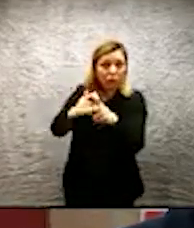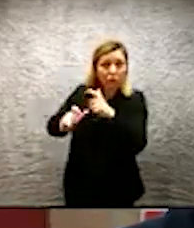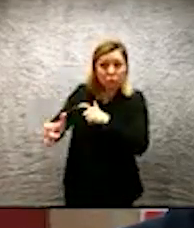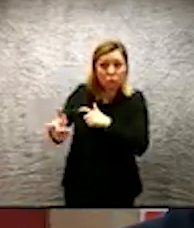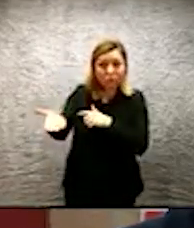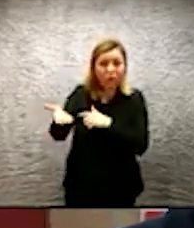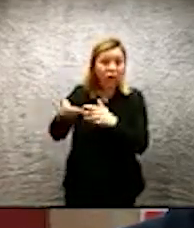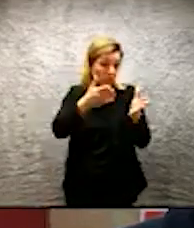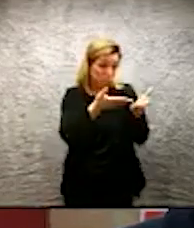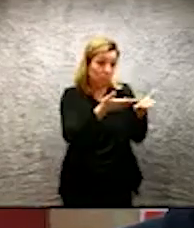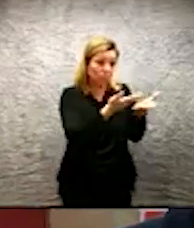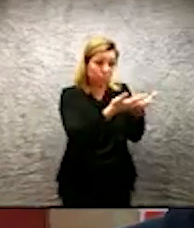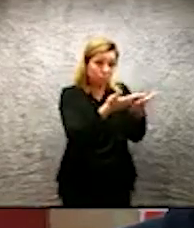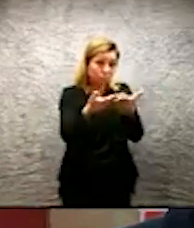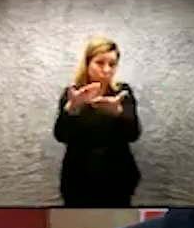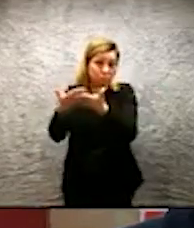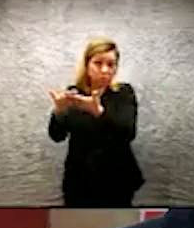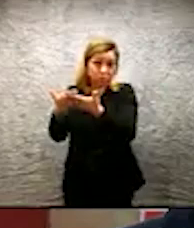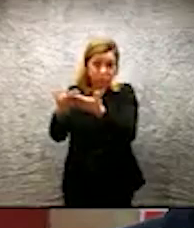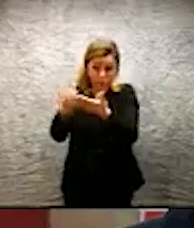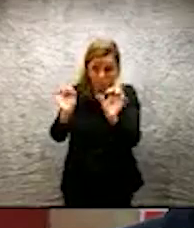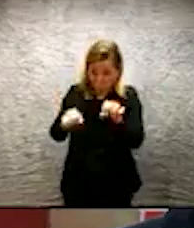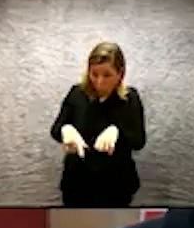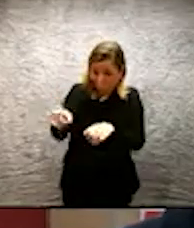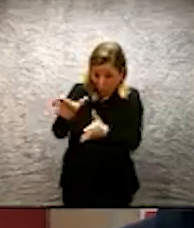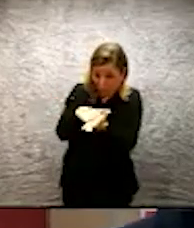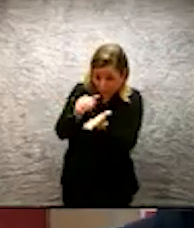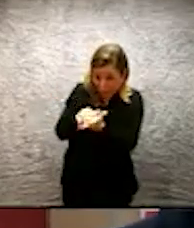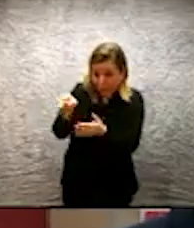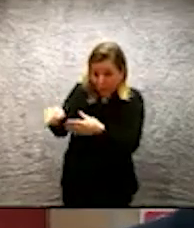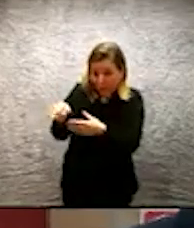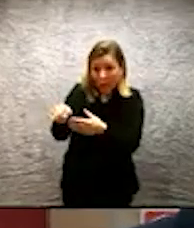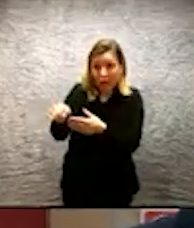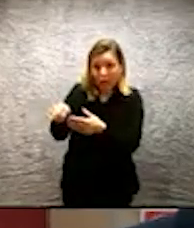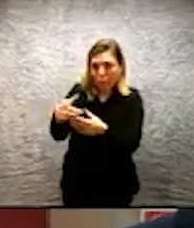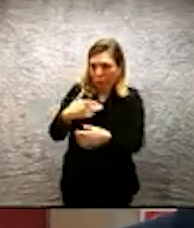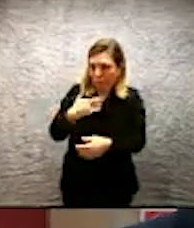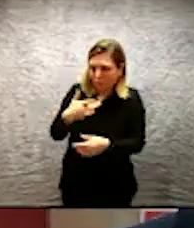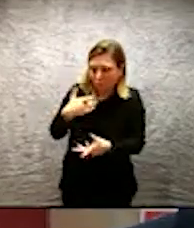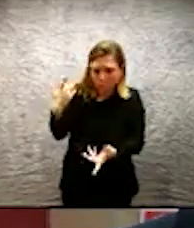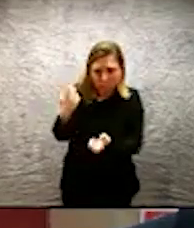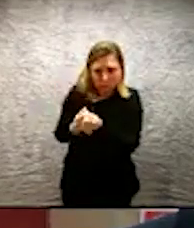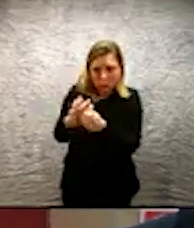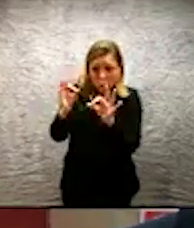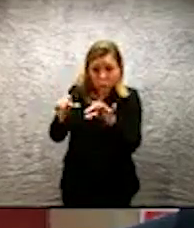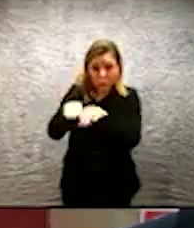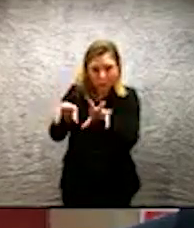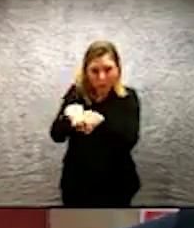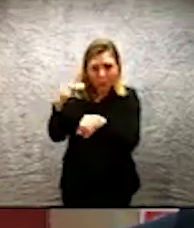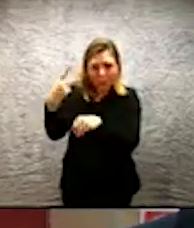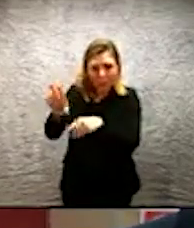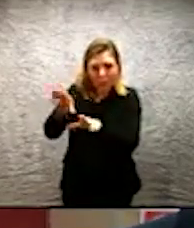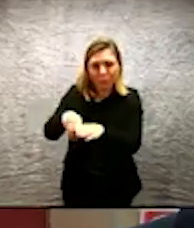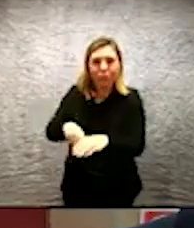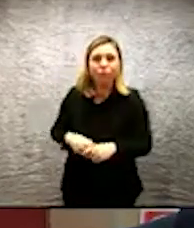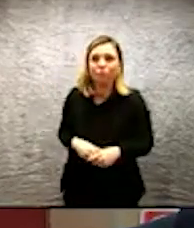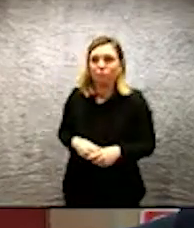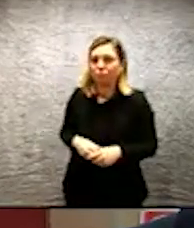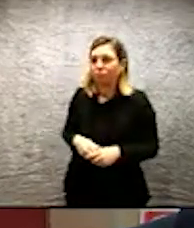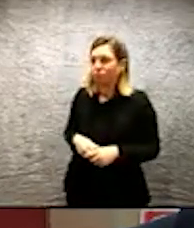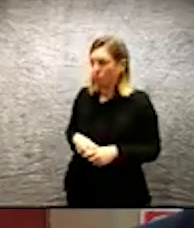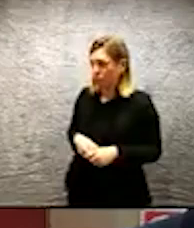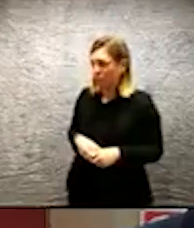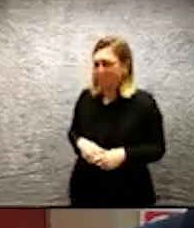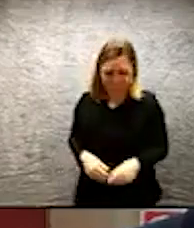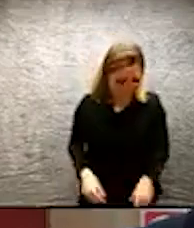ont la possibilité de s'inscrire, auxquels ils ont la possibilité de s'inscrire et qui sont intéressants pour eux et pour leur famille. Je me permets, Mme